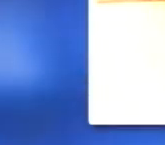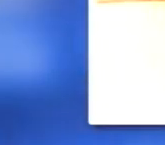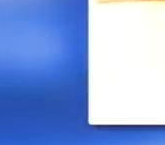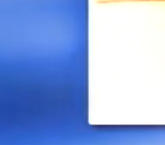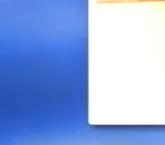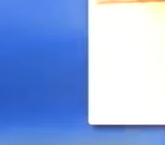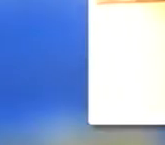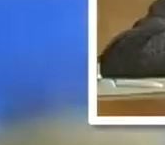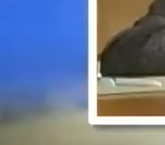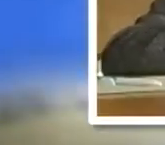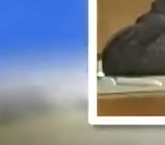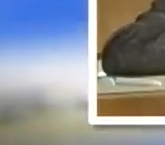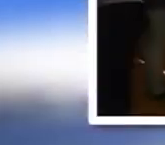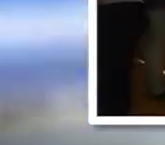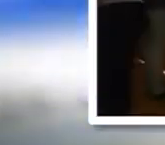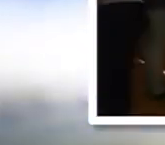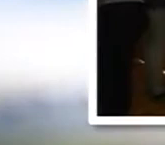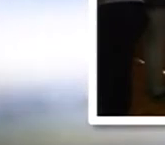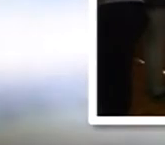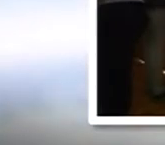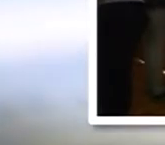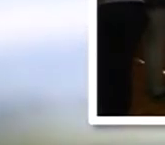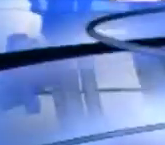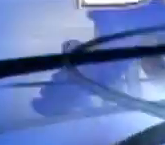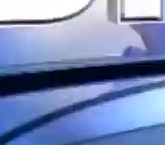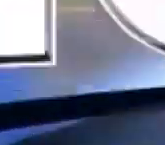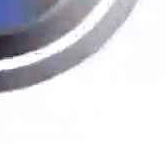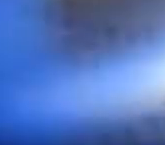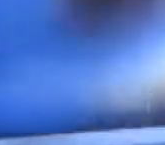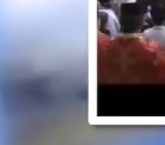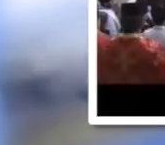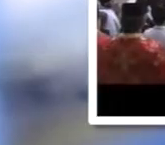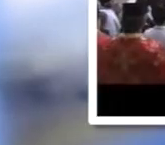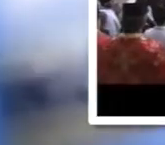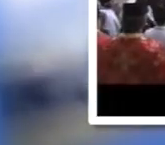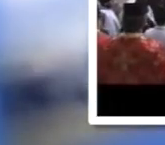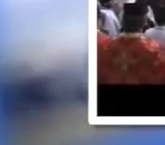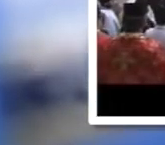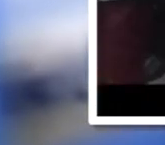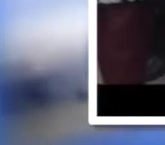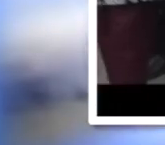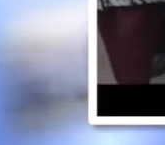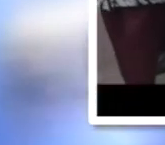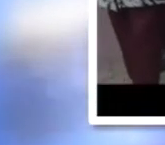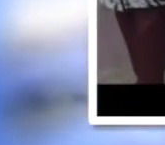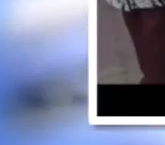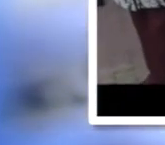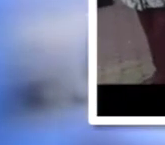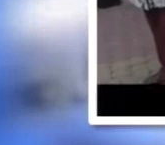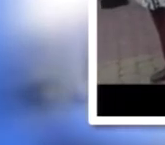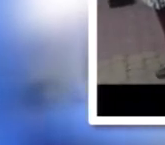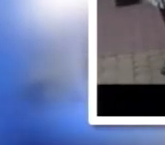більше, не отримуватимуть субсидії наступного опалювального періоду. У зв'язку з 85-ми роковинами